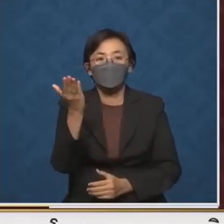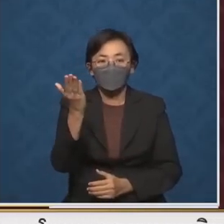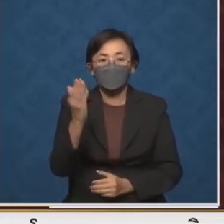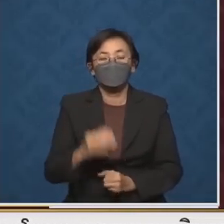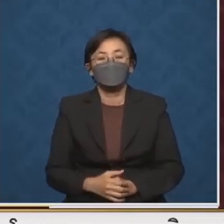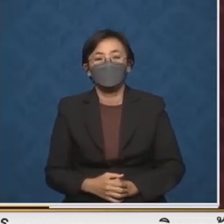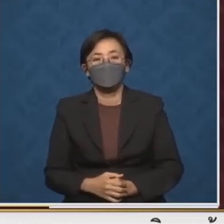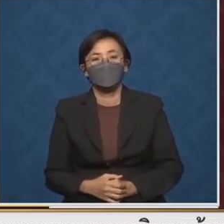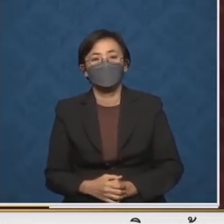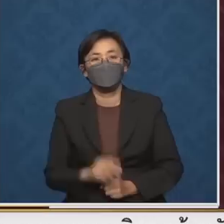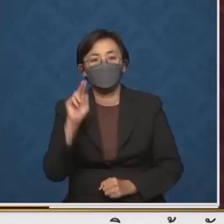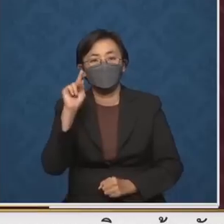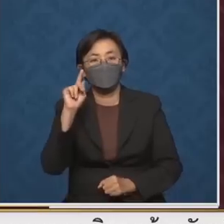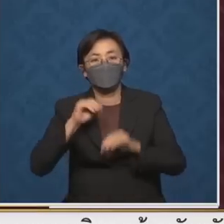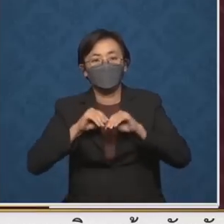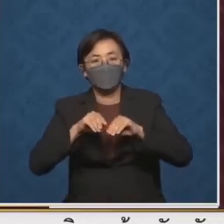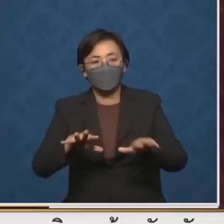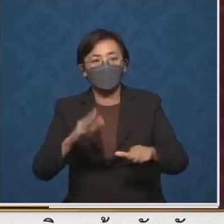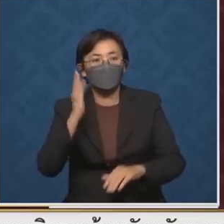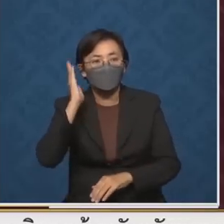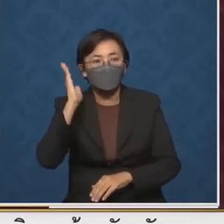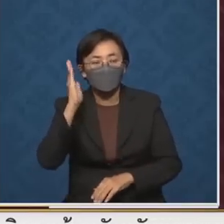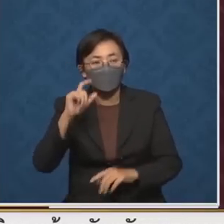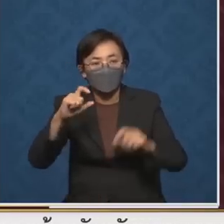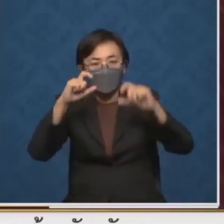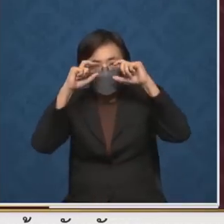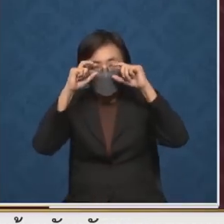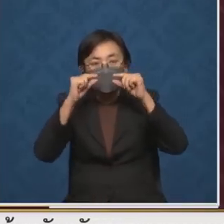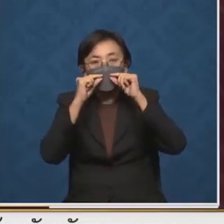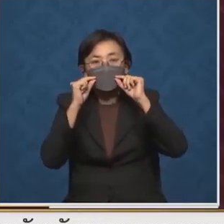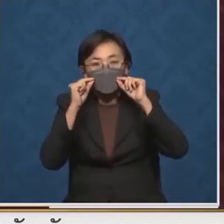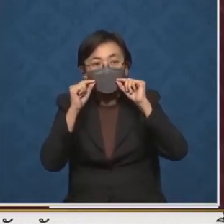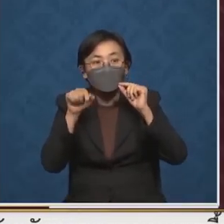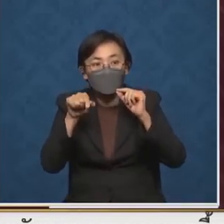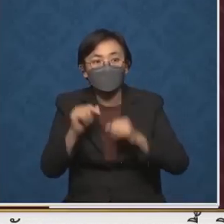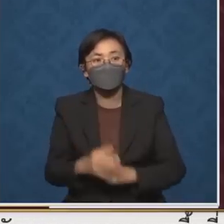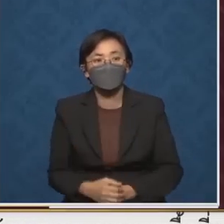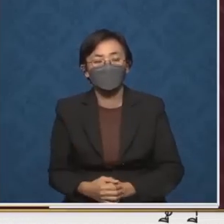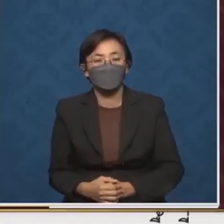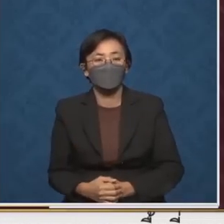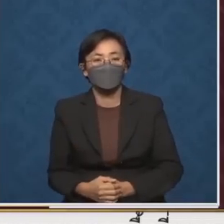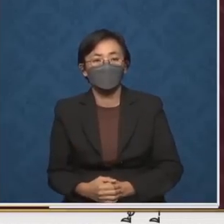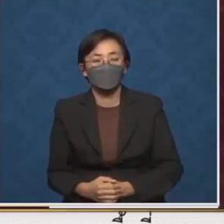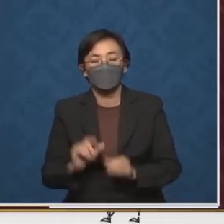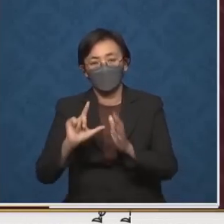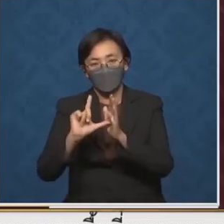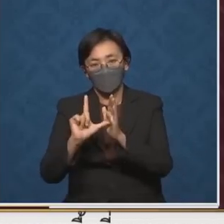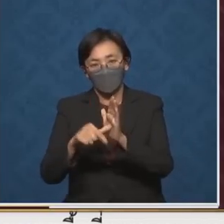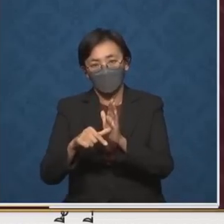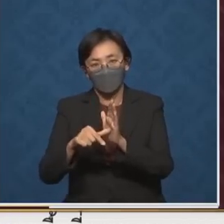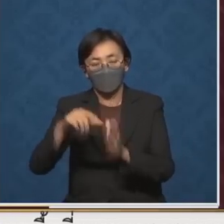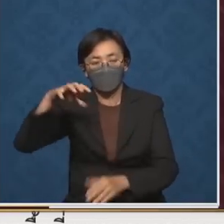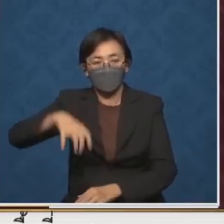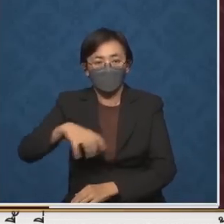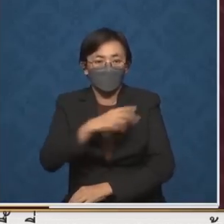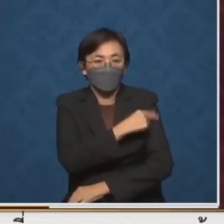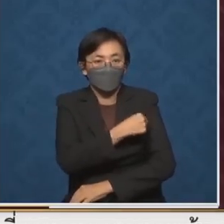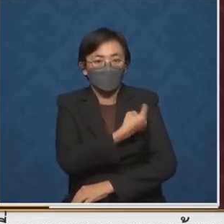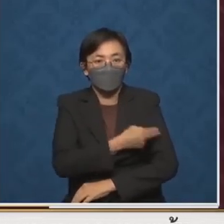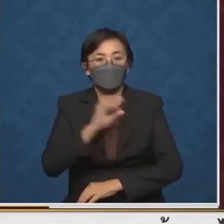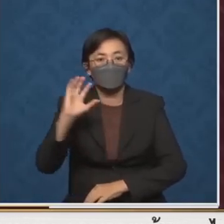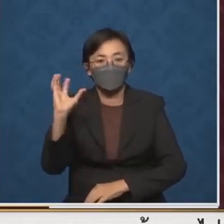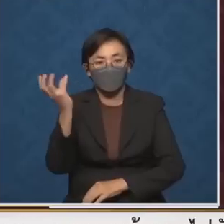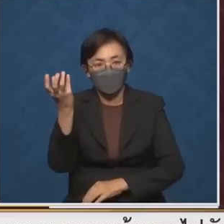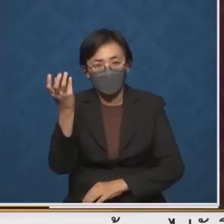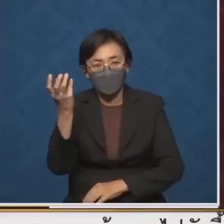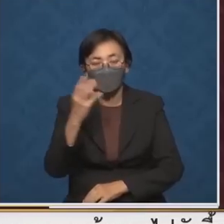ออคาวเลยนะ ผู้ชายที่หนาตาดูเป็แขกๆ คอนนี้ครัคือเลขาธิการขององคการอนามยโ